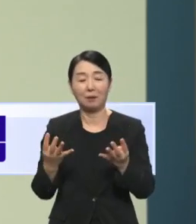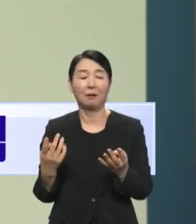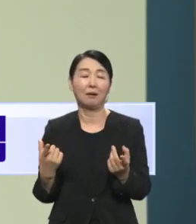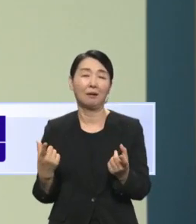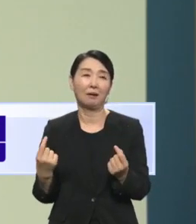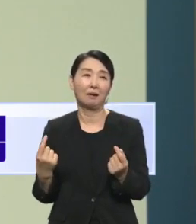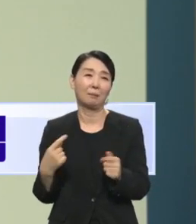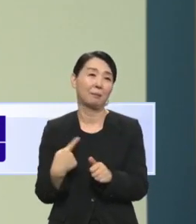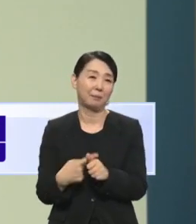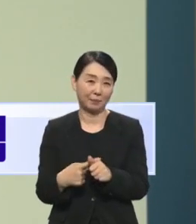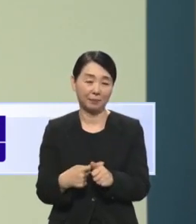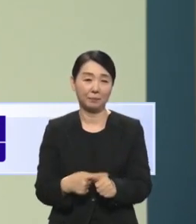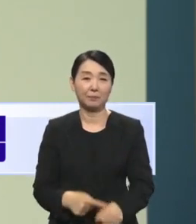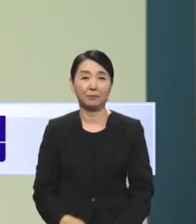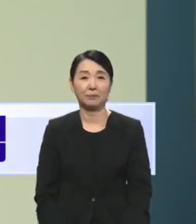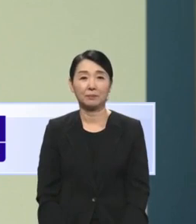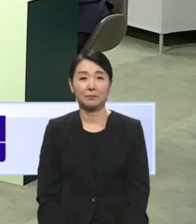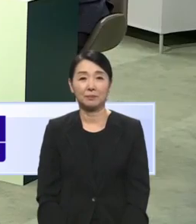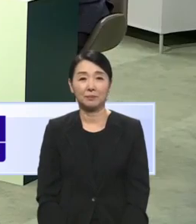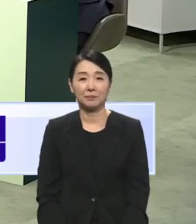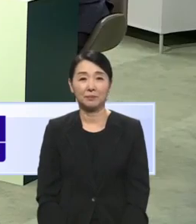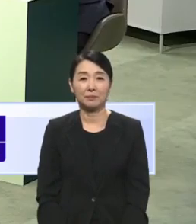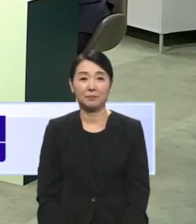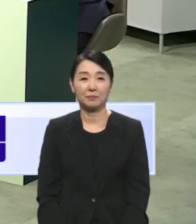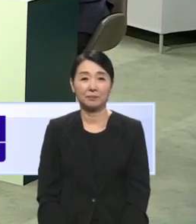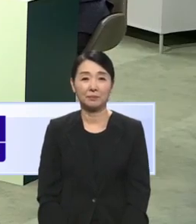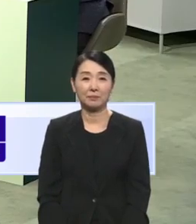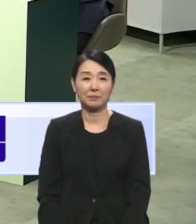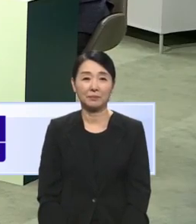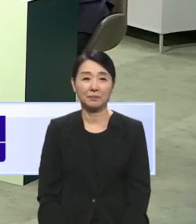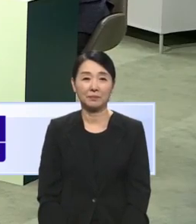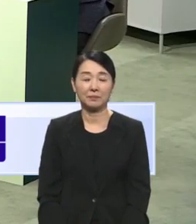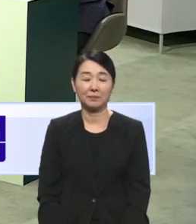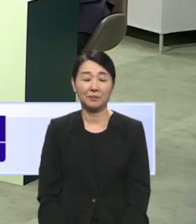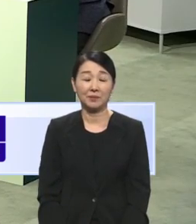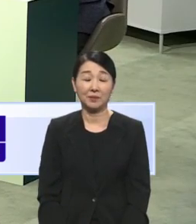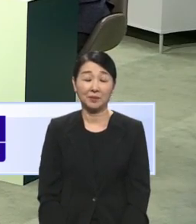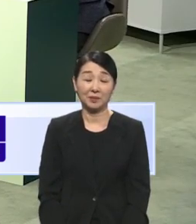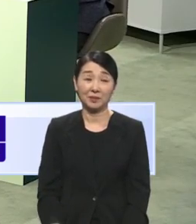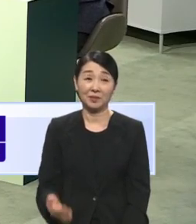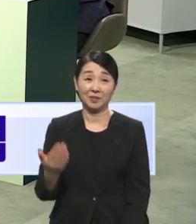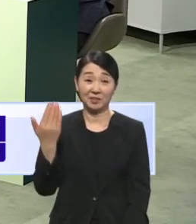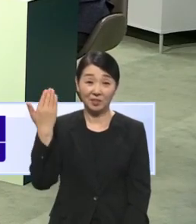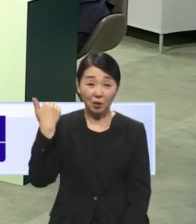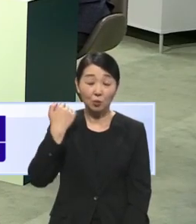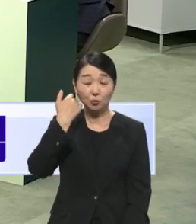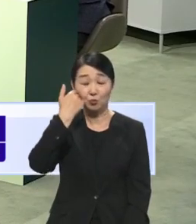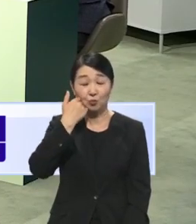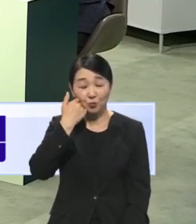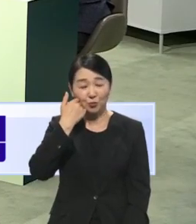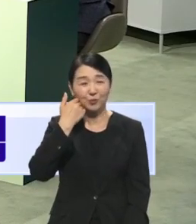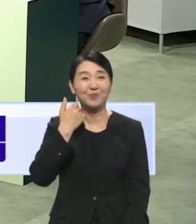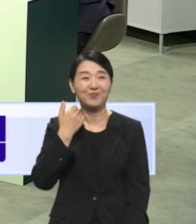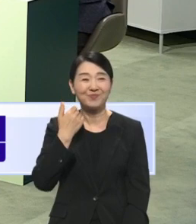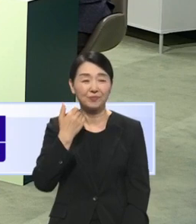비판을 면하기 어렵다고 생각하고요 특히 전직 관료들 중에서 이미 주범들